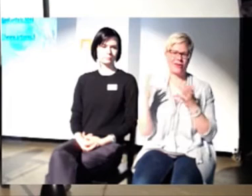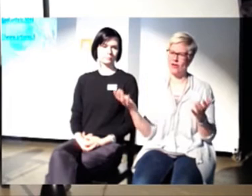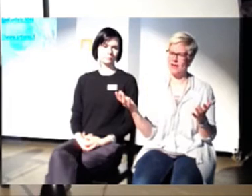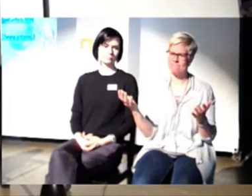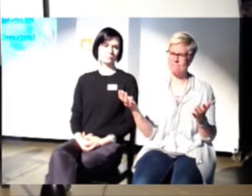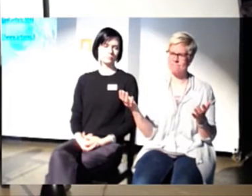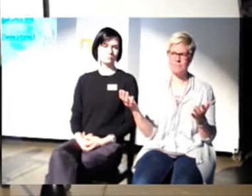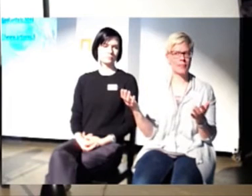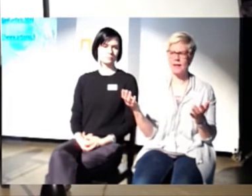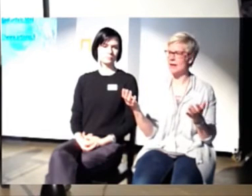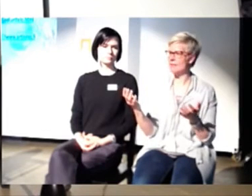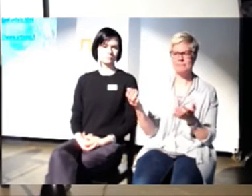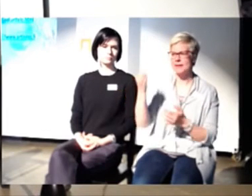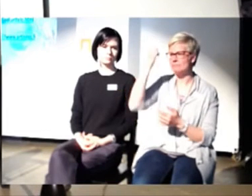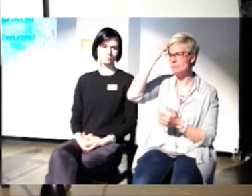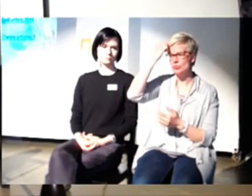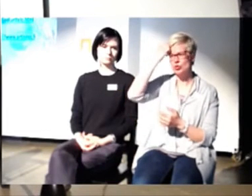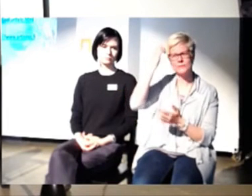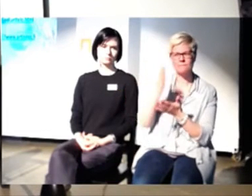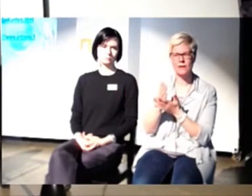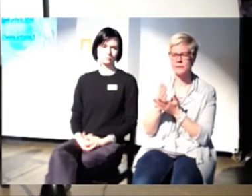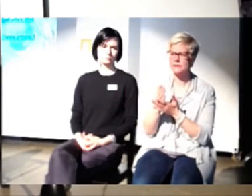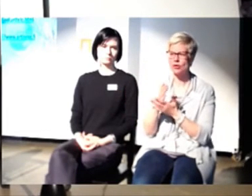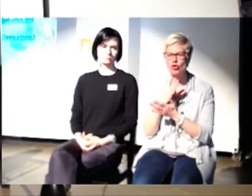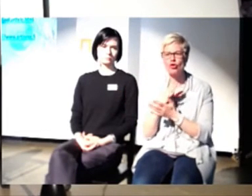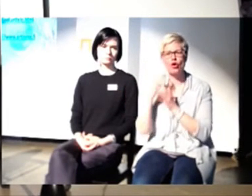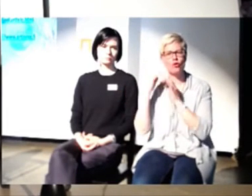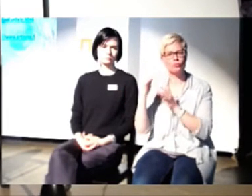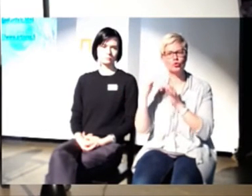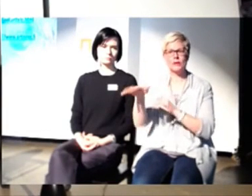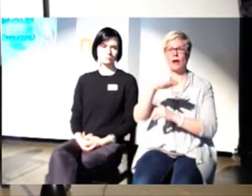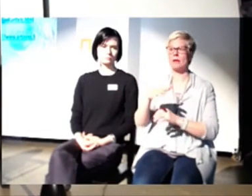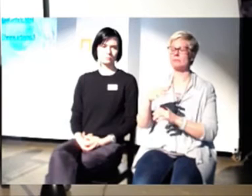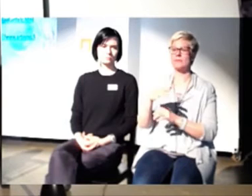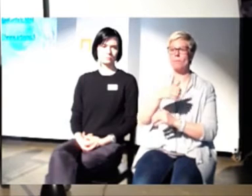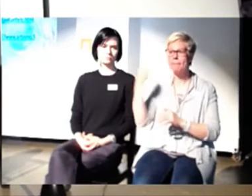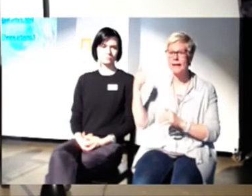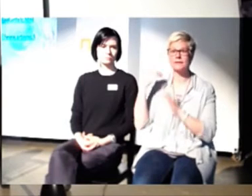että en suoraan takaisin muista, että olisi musiikin alan pelkästään.